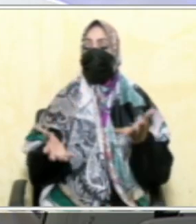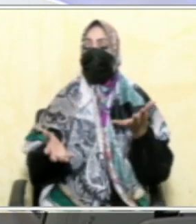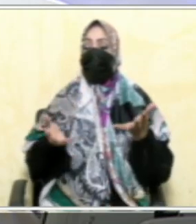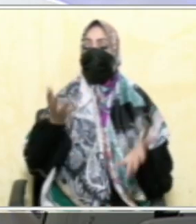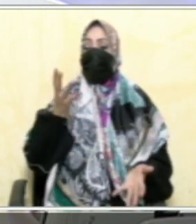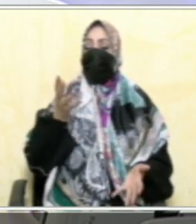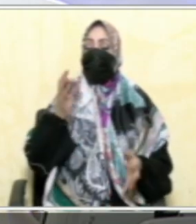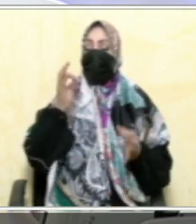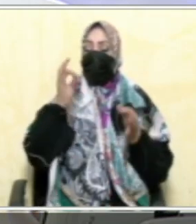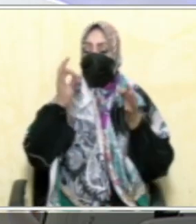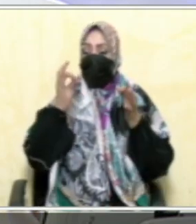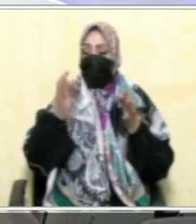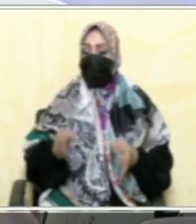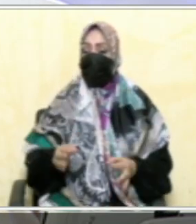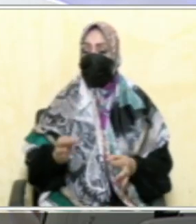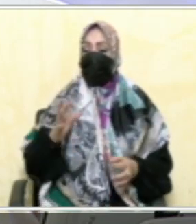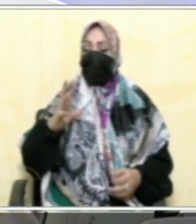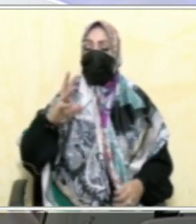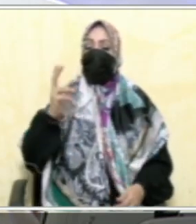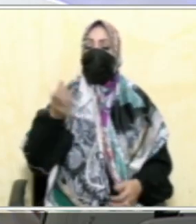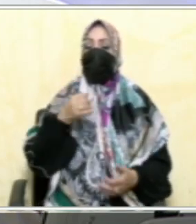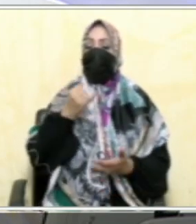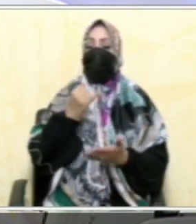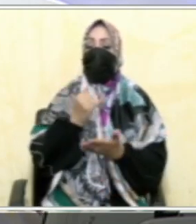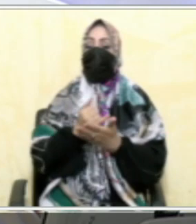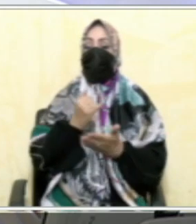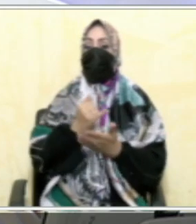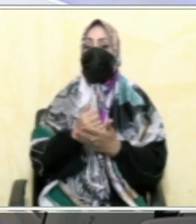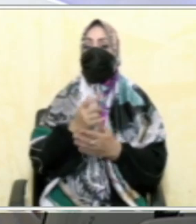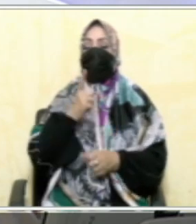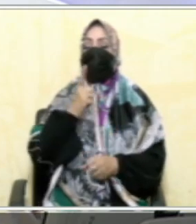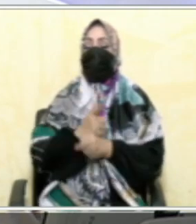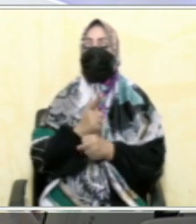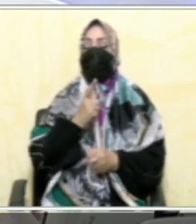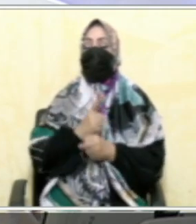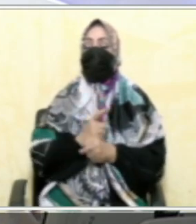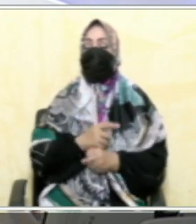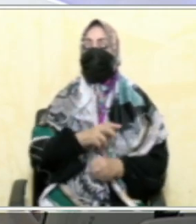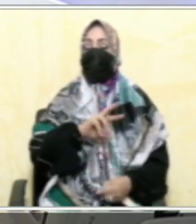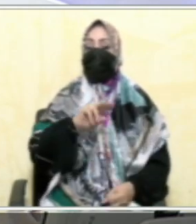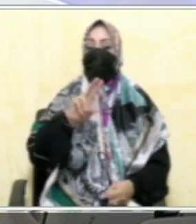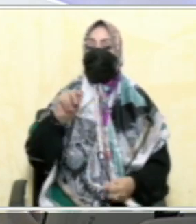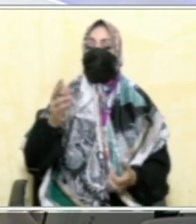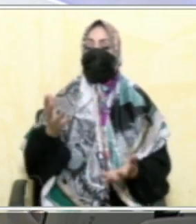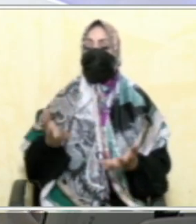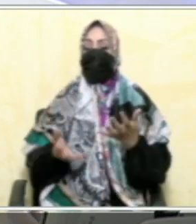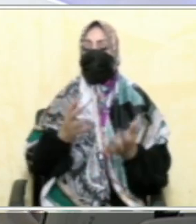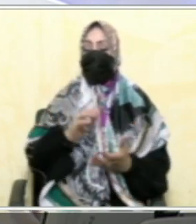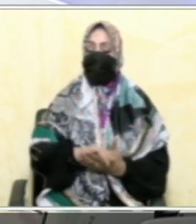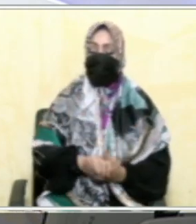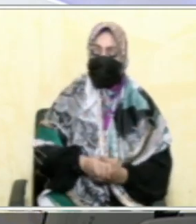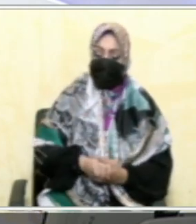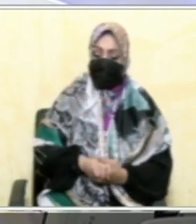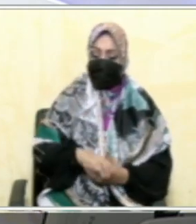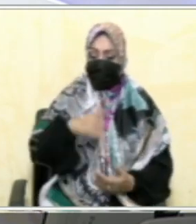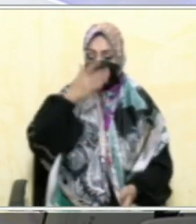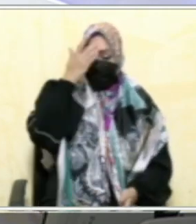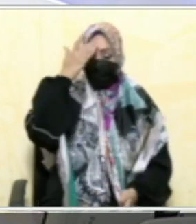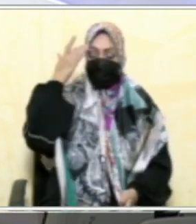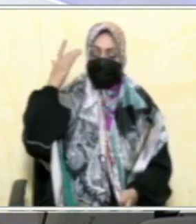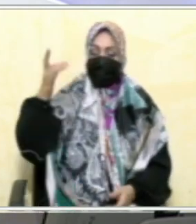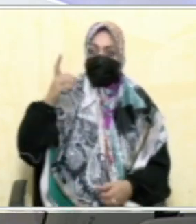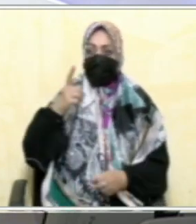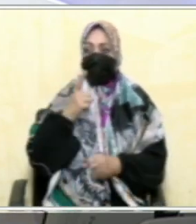أمر العلم بما يدرس به بما يدرسه، والعدالة بين الطلاب. ولهذا أحمد